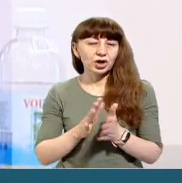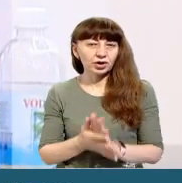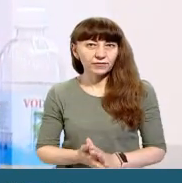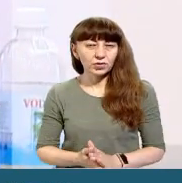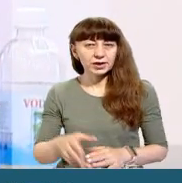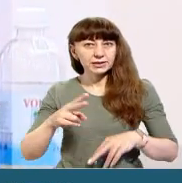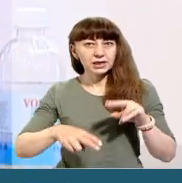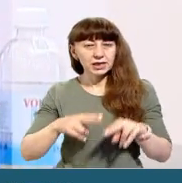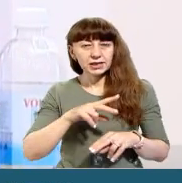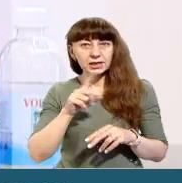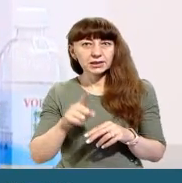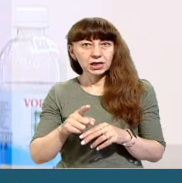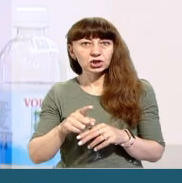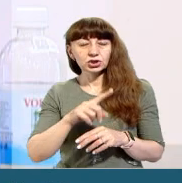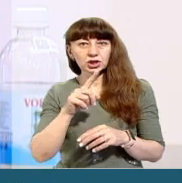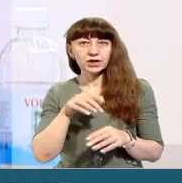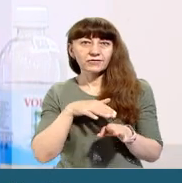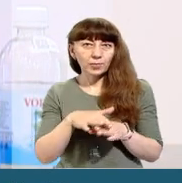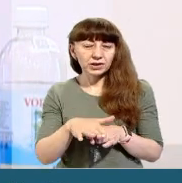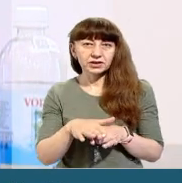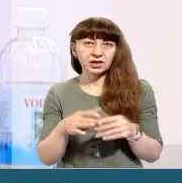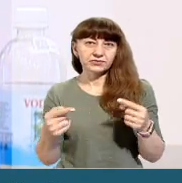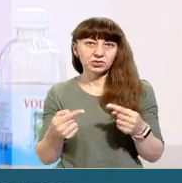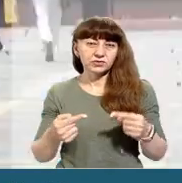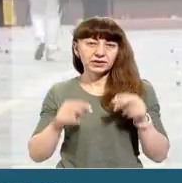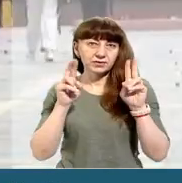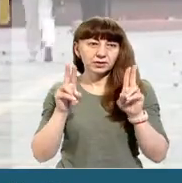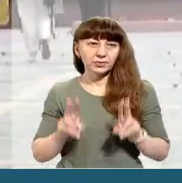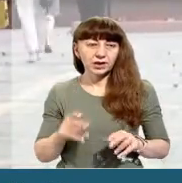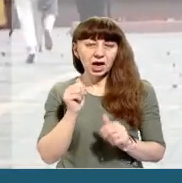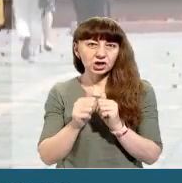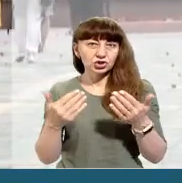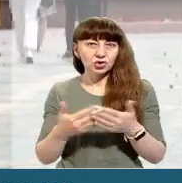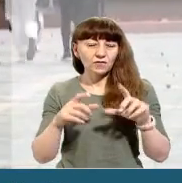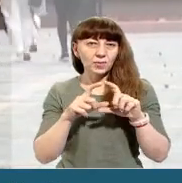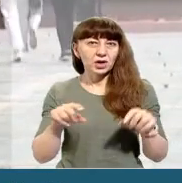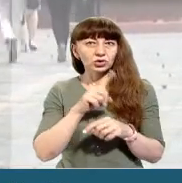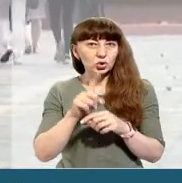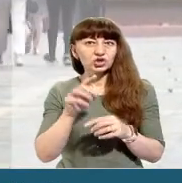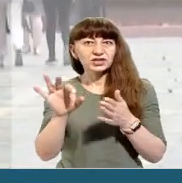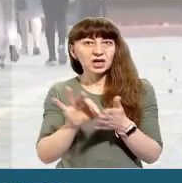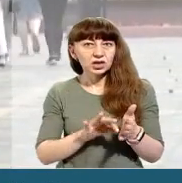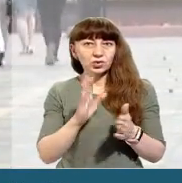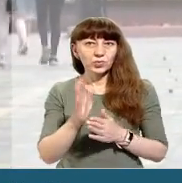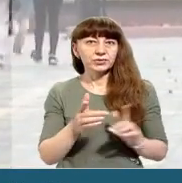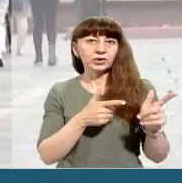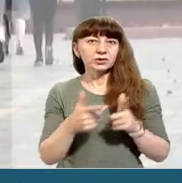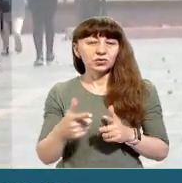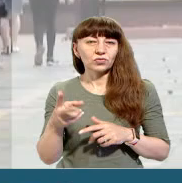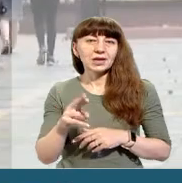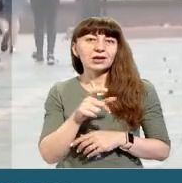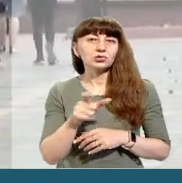нысан бірден мүмкіндігі шектеулі жандарға арнап лайықталуы тиіс. Айда кетейік, заңнамаға сәйкес талапты ескермеген жағдайда